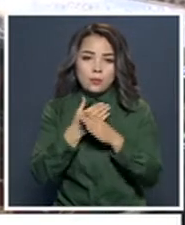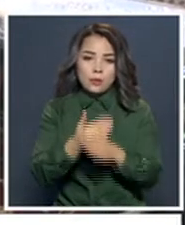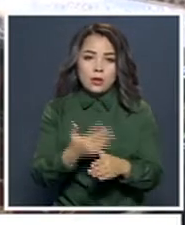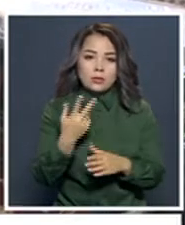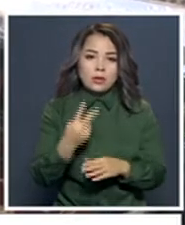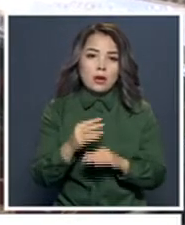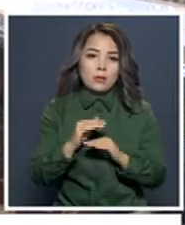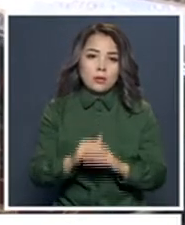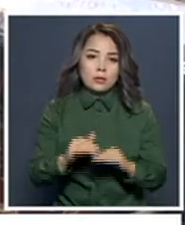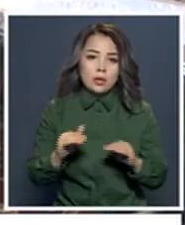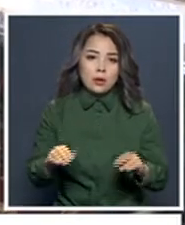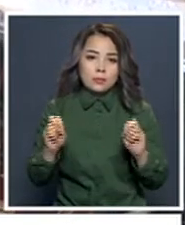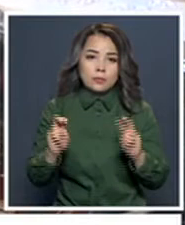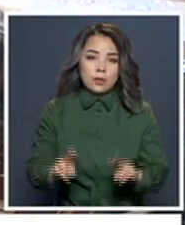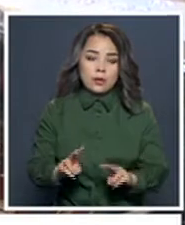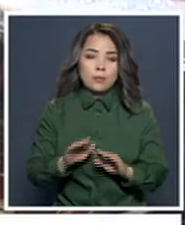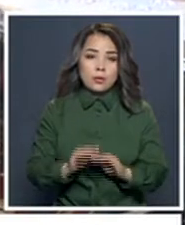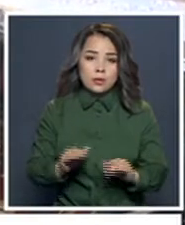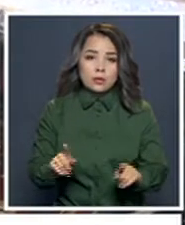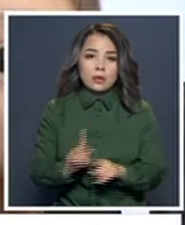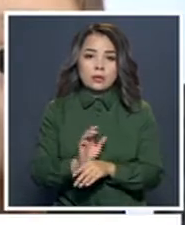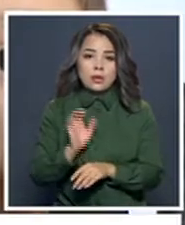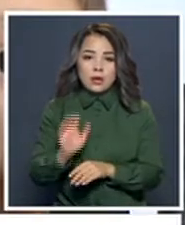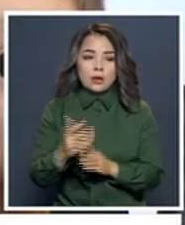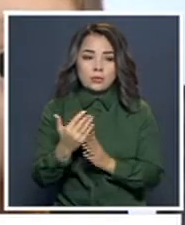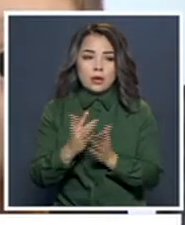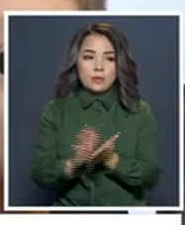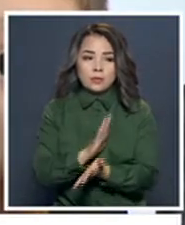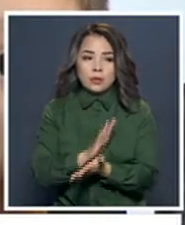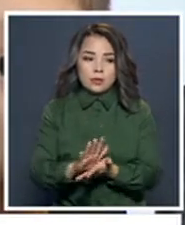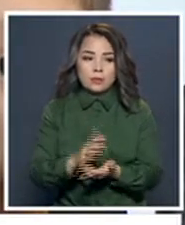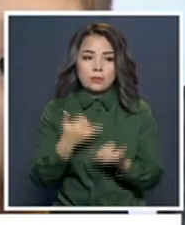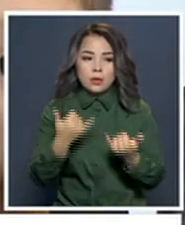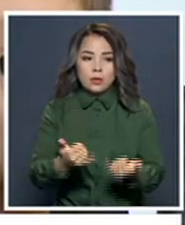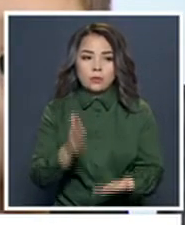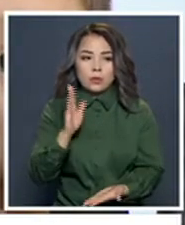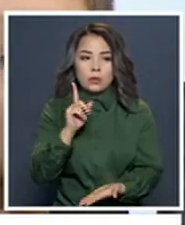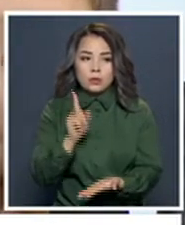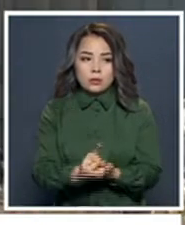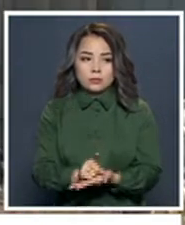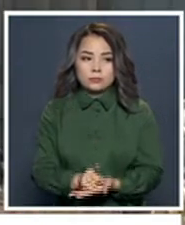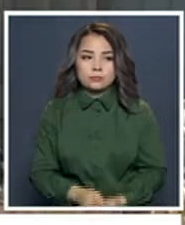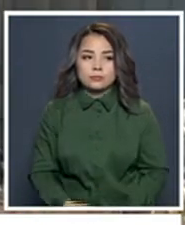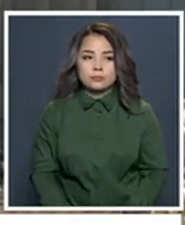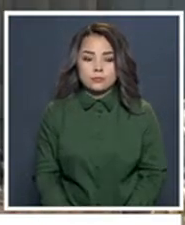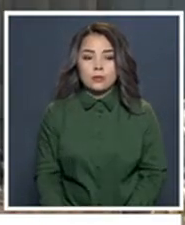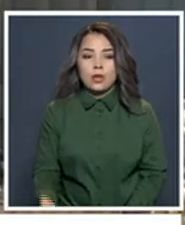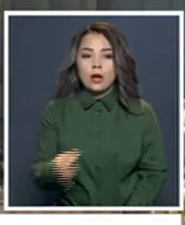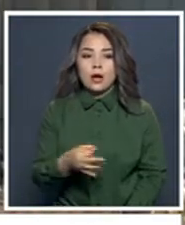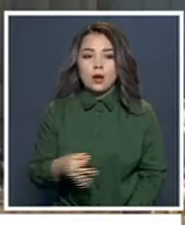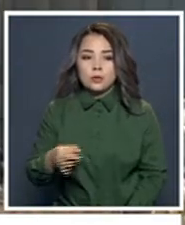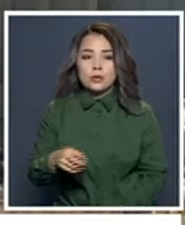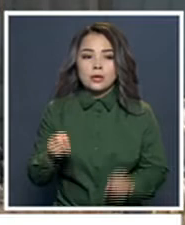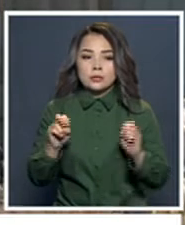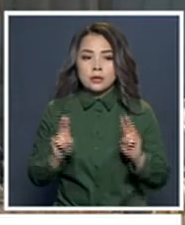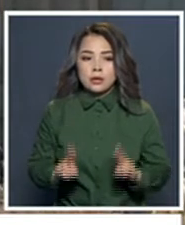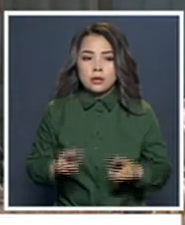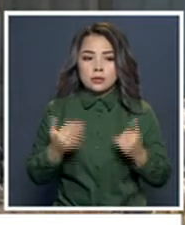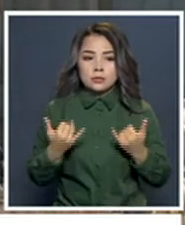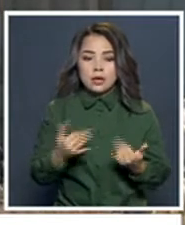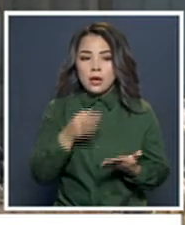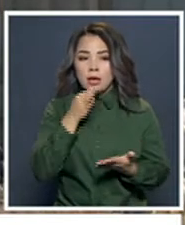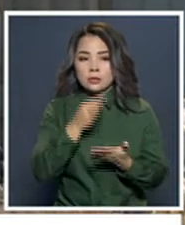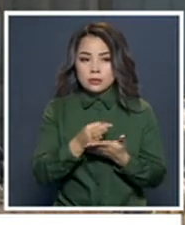бала бақшада, бала бақшада мемлекет есебінен тегін тәрбиеленеді. Аудан тарапынан бұл